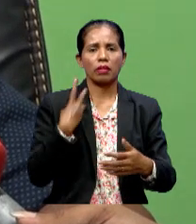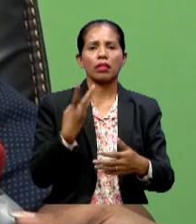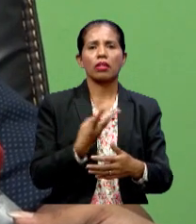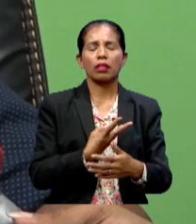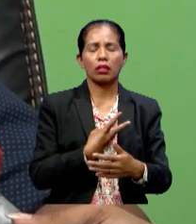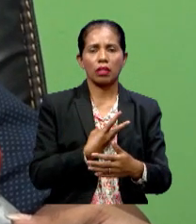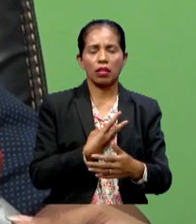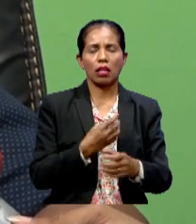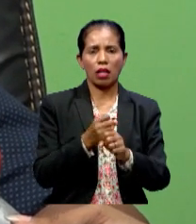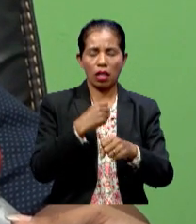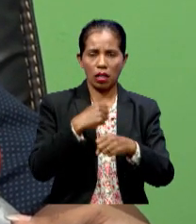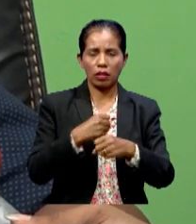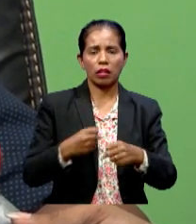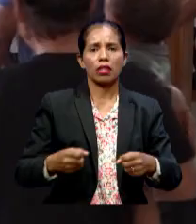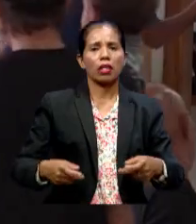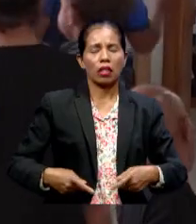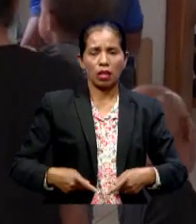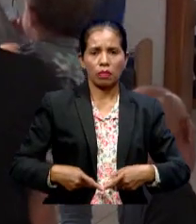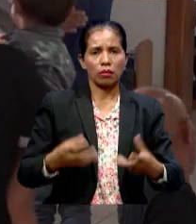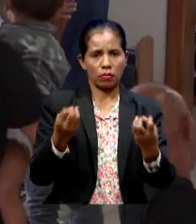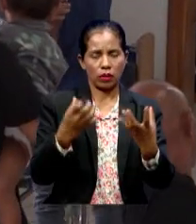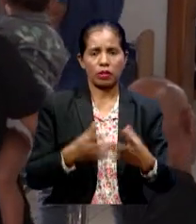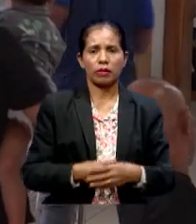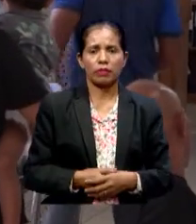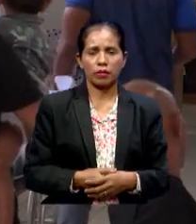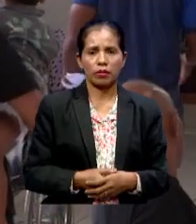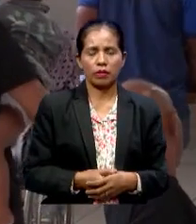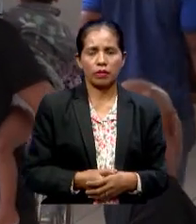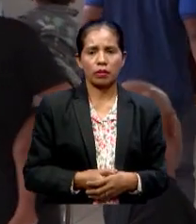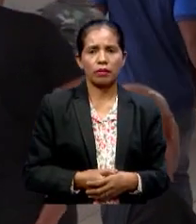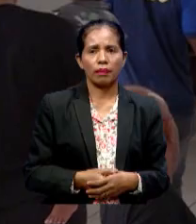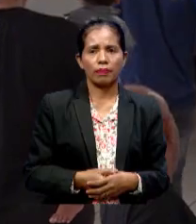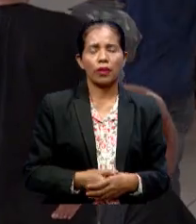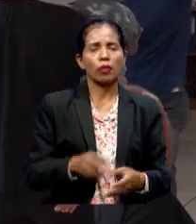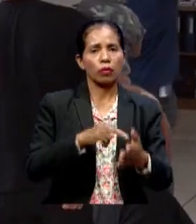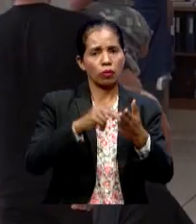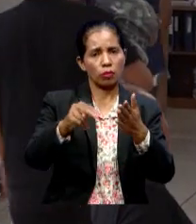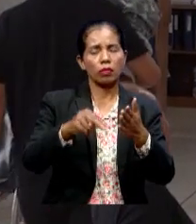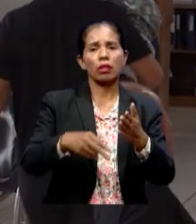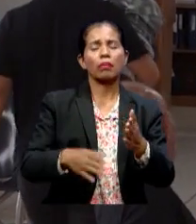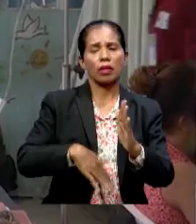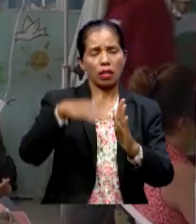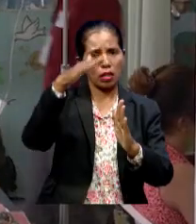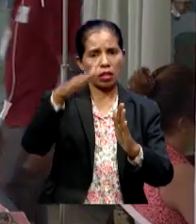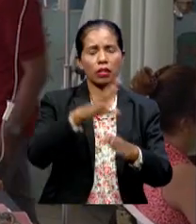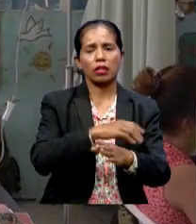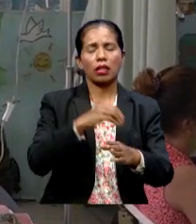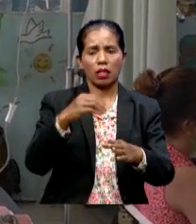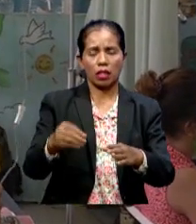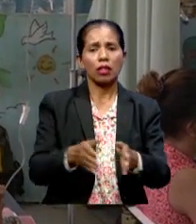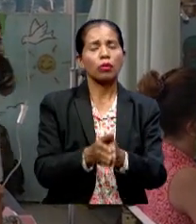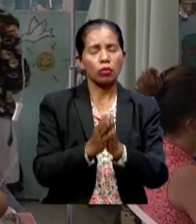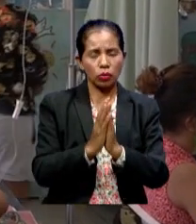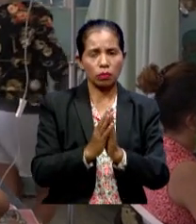insulin dari dia, pronto ni bilang mau semua so ini. Ho numero moras diabetes nebe as, diretor klinika ne husu komunidadi atu